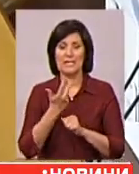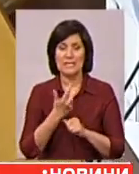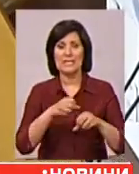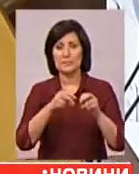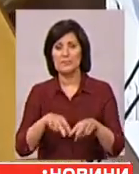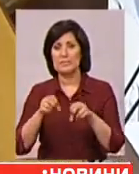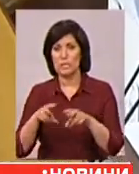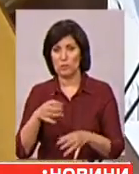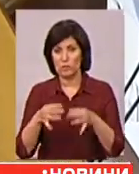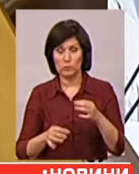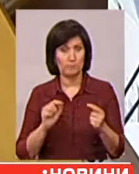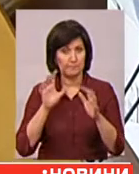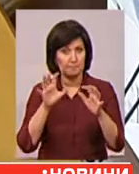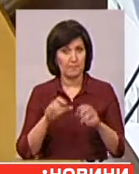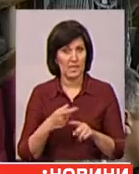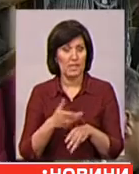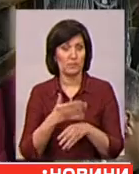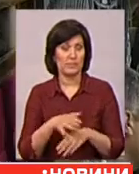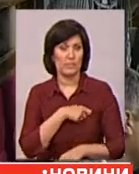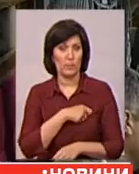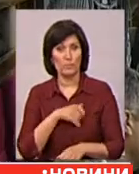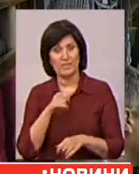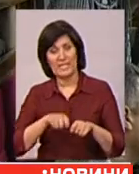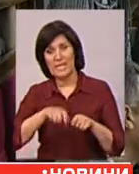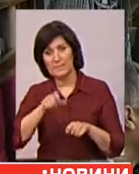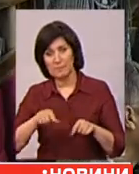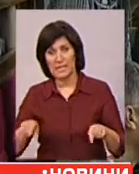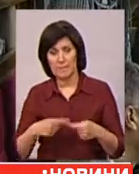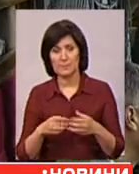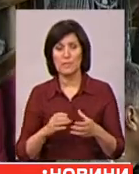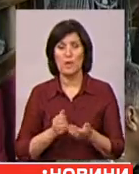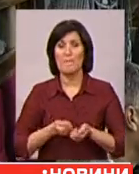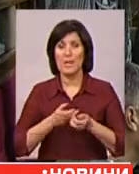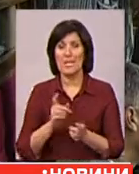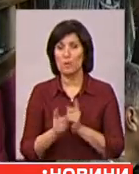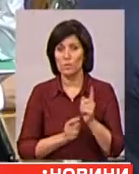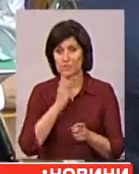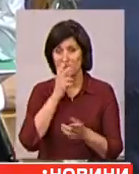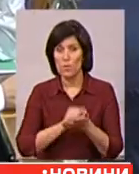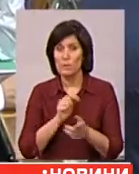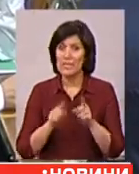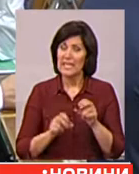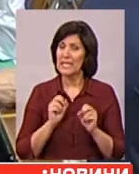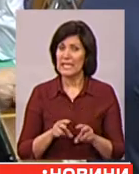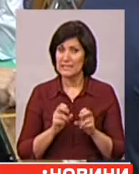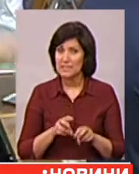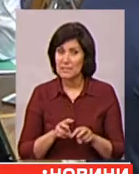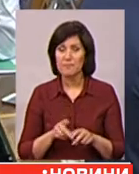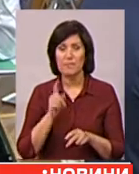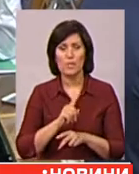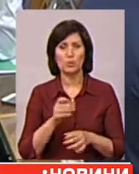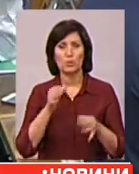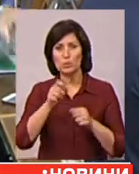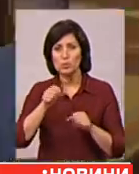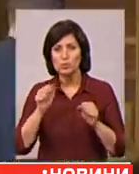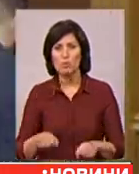суди. Противники закону, як частина депутатів, так і експерти реанімаційного пакету реформ, вбачають у документі деякі ризики. Зокрема, те, що